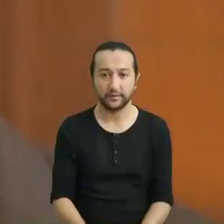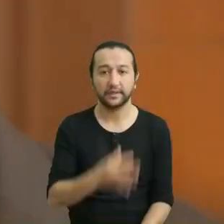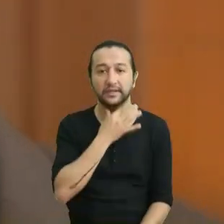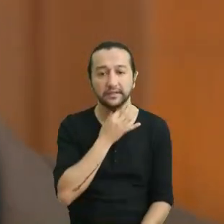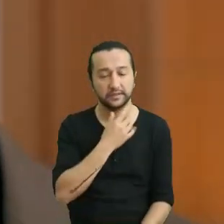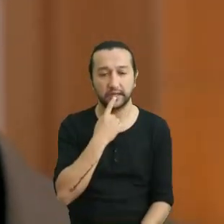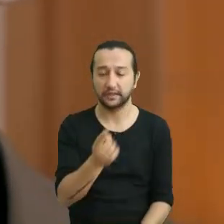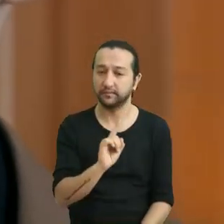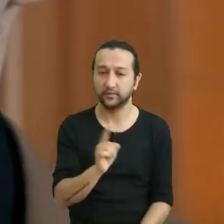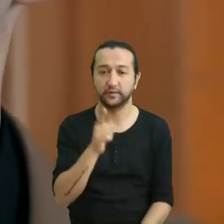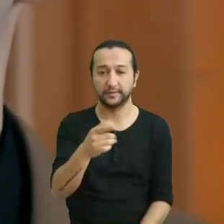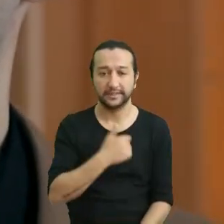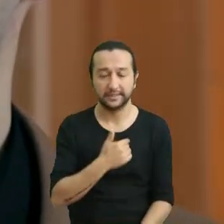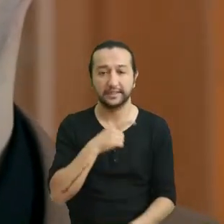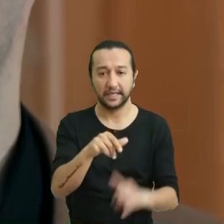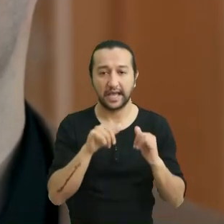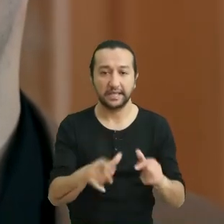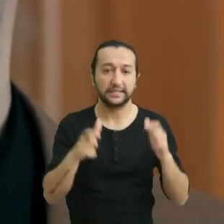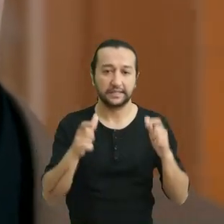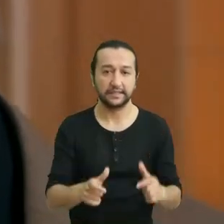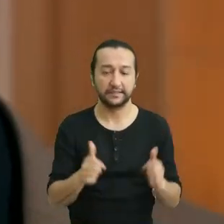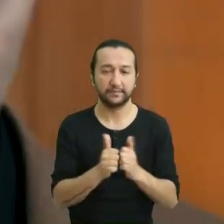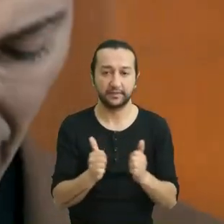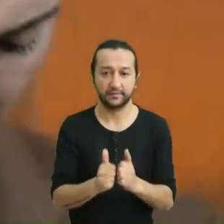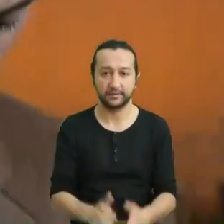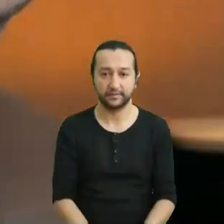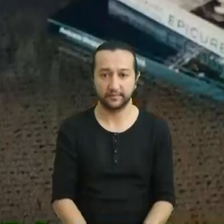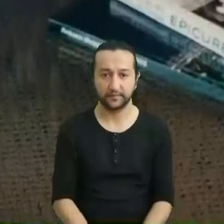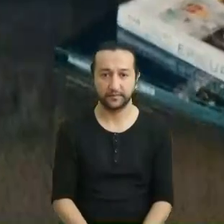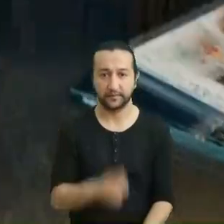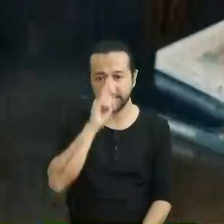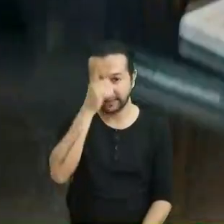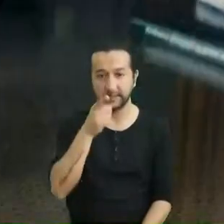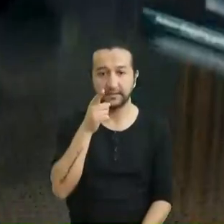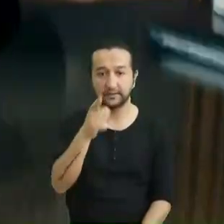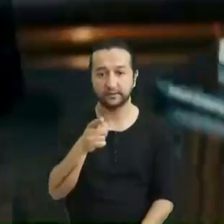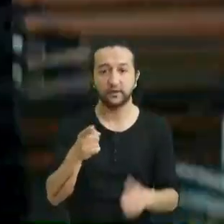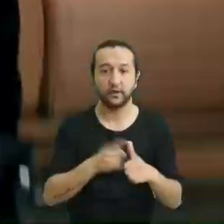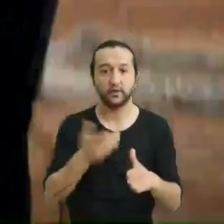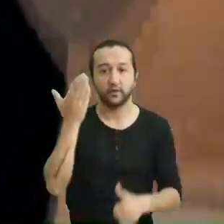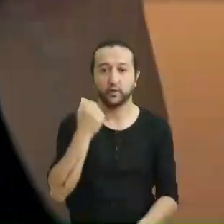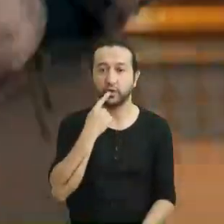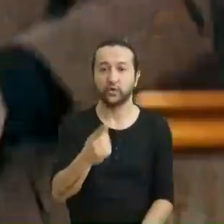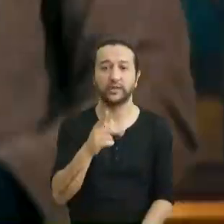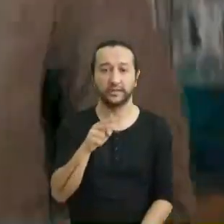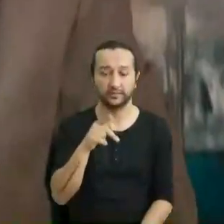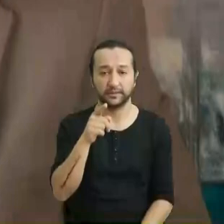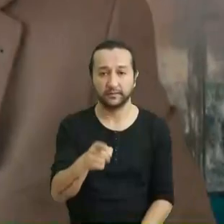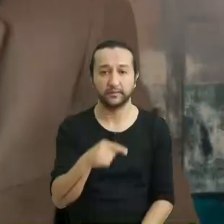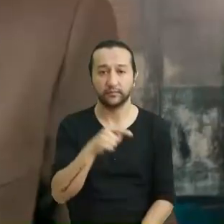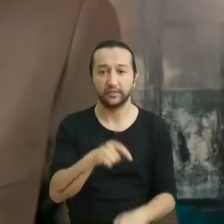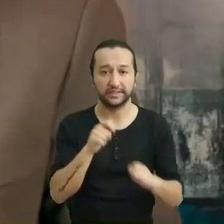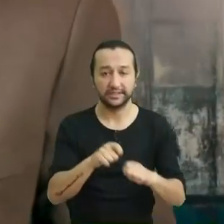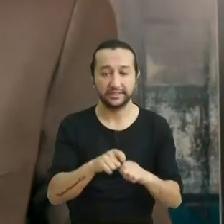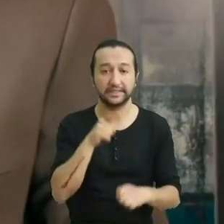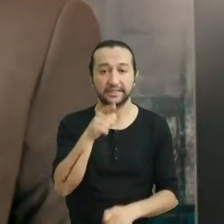Rica ederim. Biz sizinle aynı taraftayız. Sadece sizin de önceden söylediğiniz gibi bu